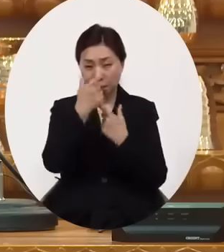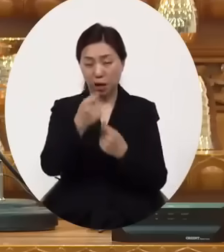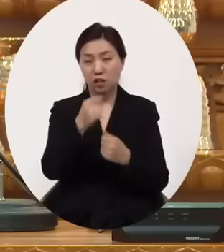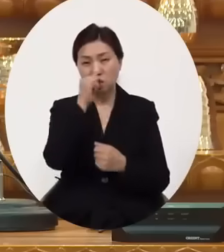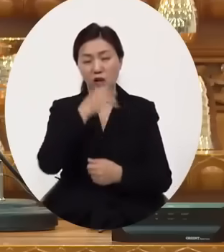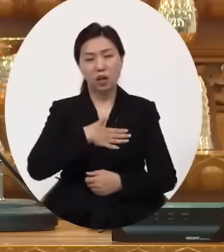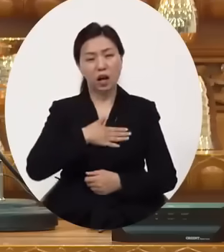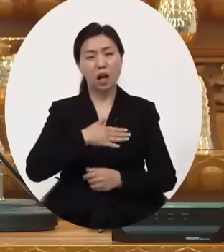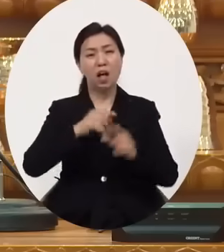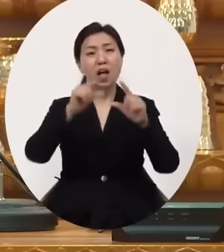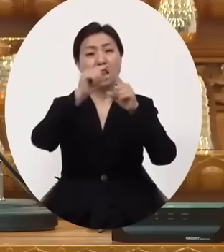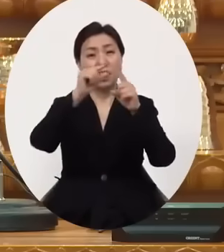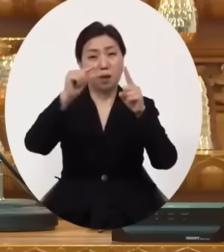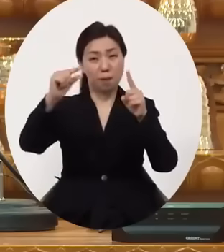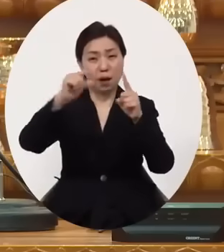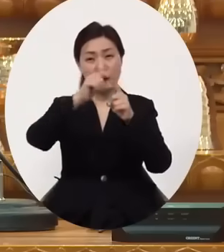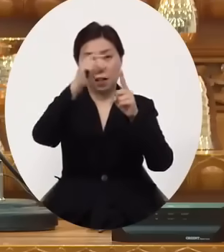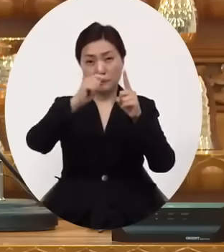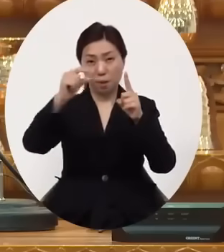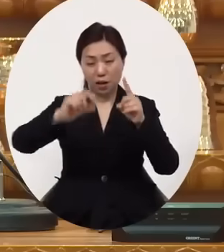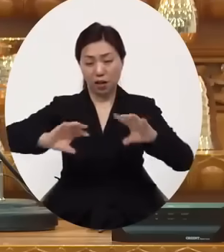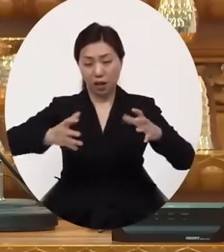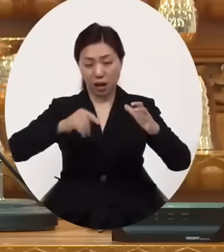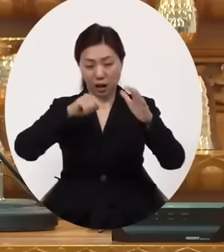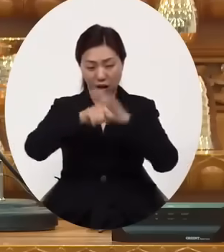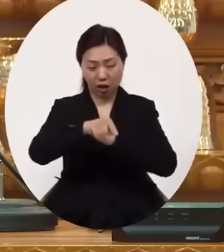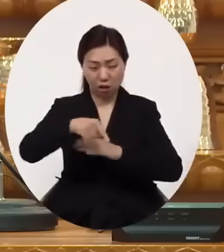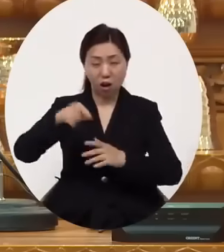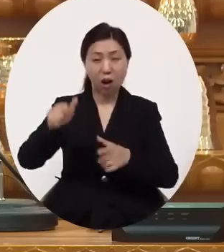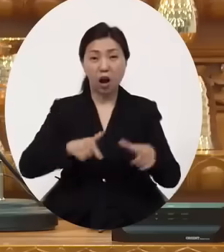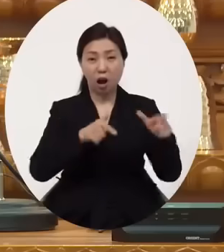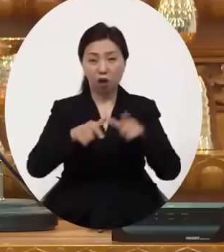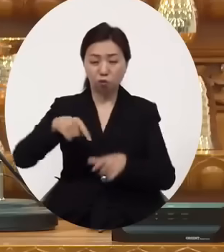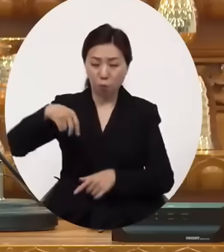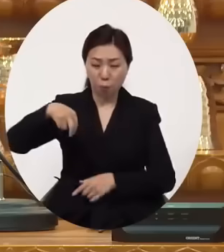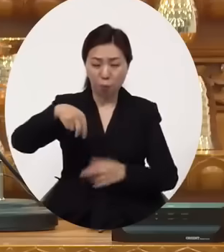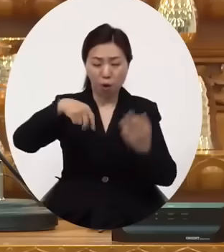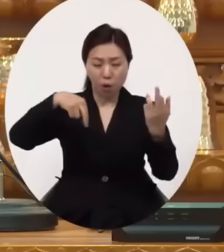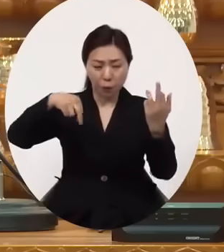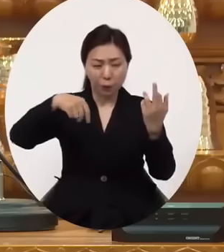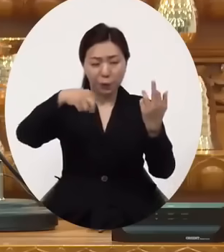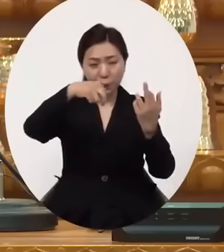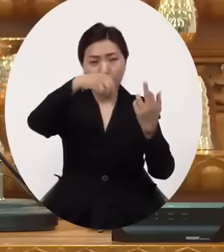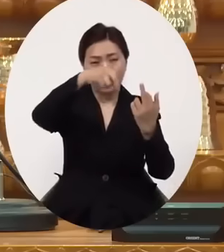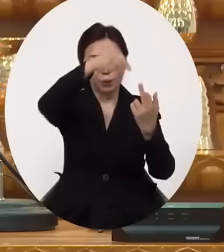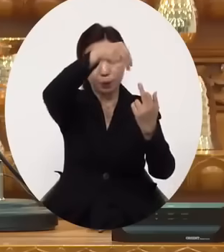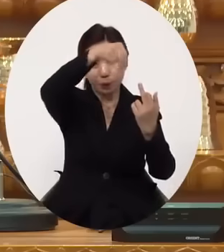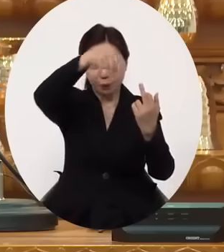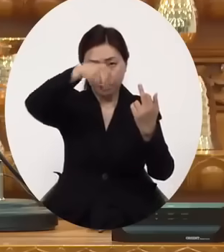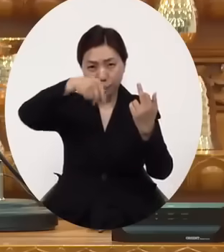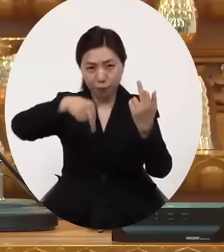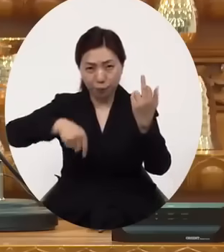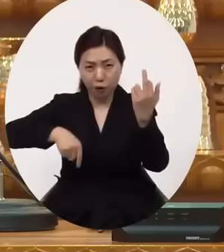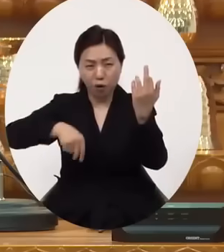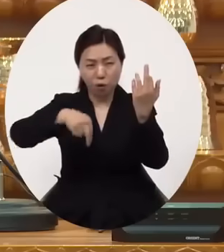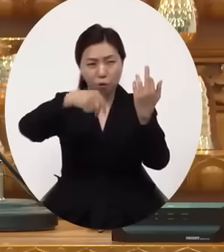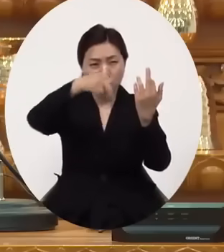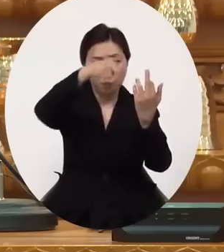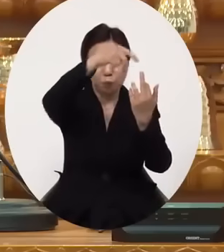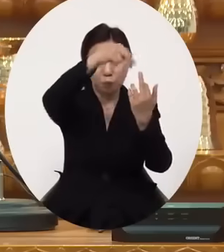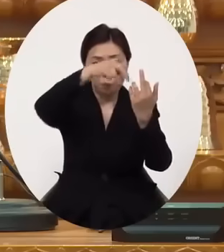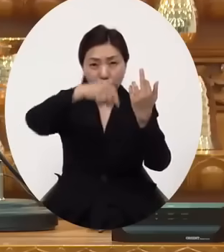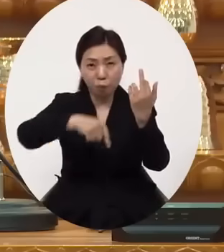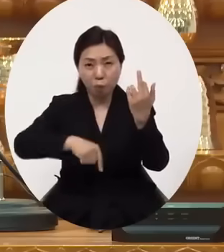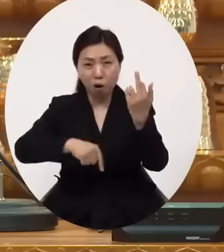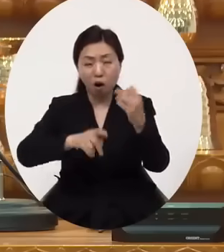저 뭐요 네팔 가서 좀 걸었는데 이게 이 높낮이를 하루 1000m 정도 올라가든 내리가면